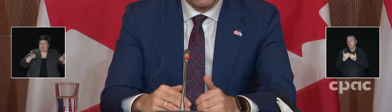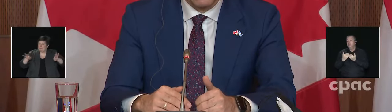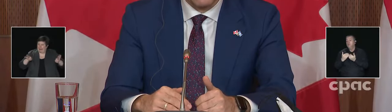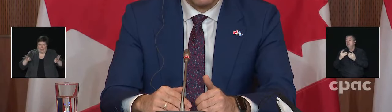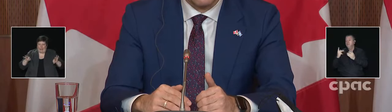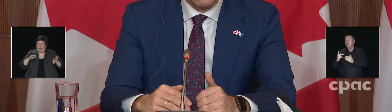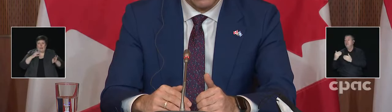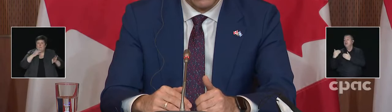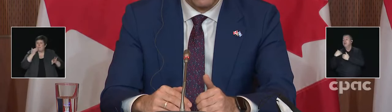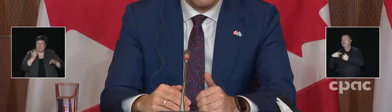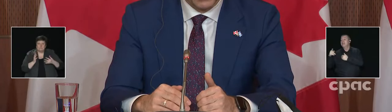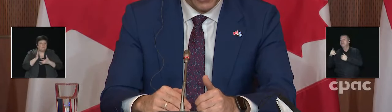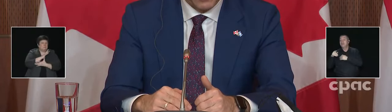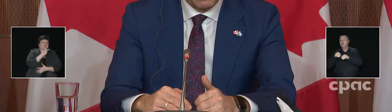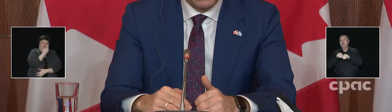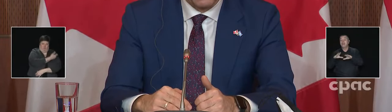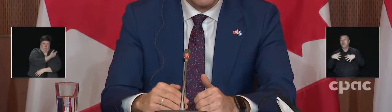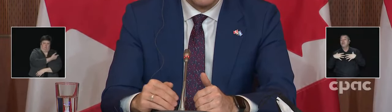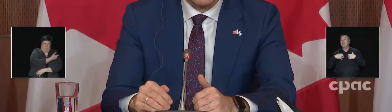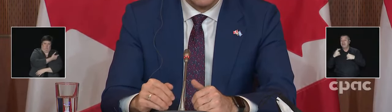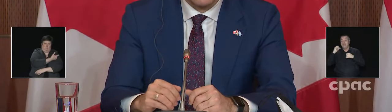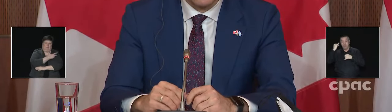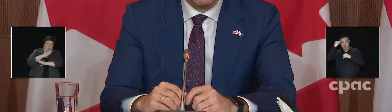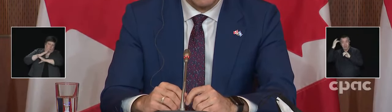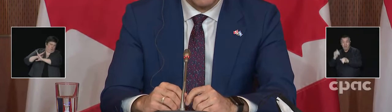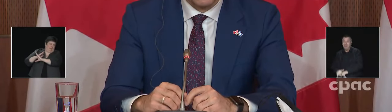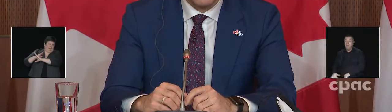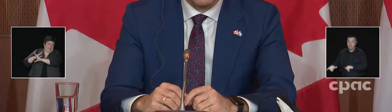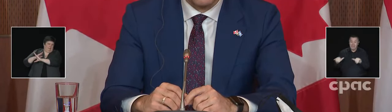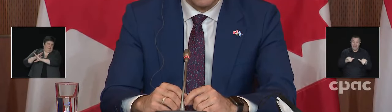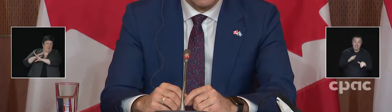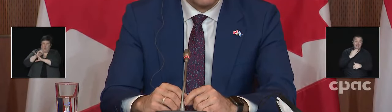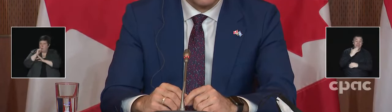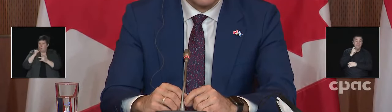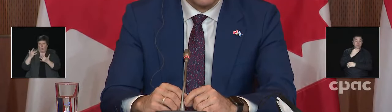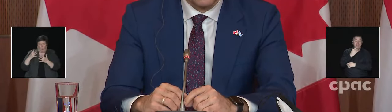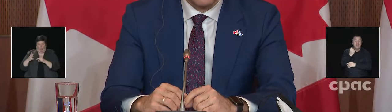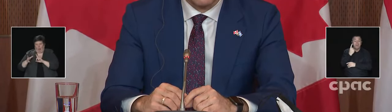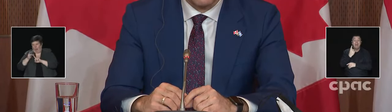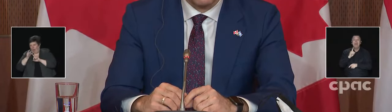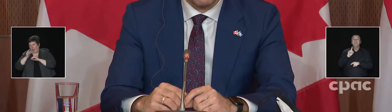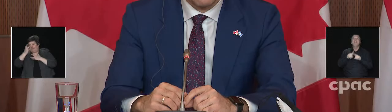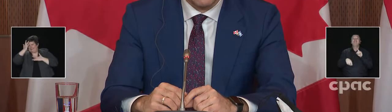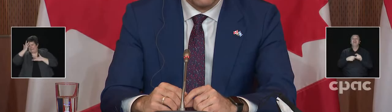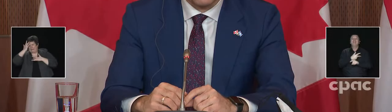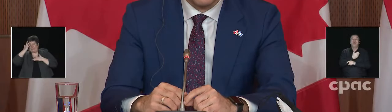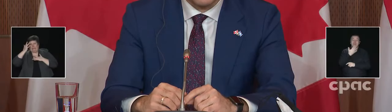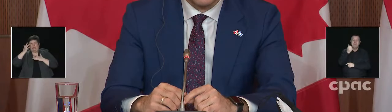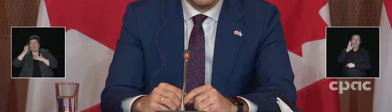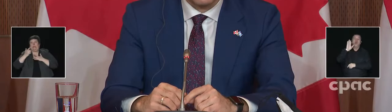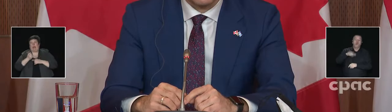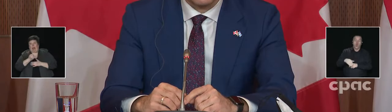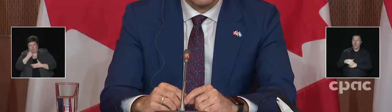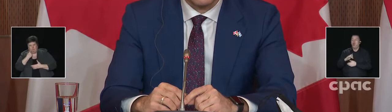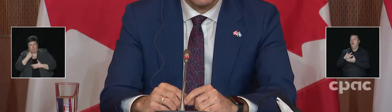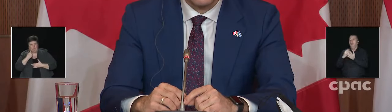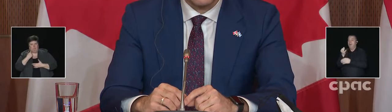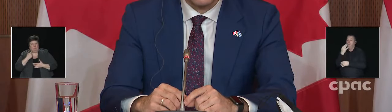prevention is understood to be a lot better than just being treated or eventually cured for the disease.